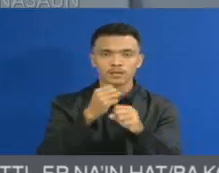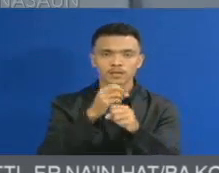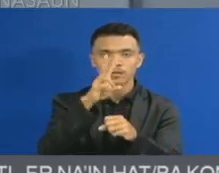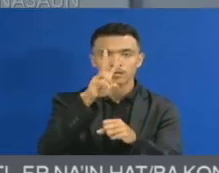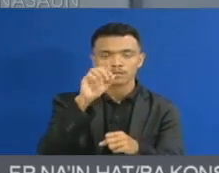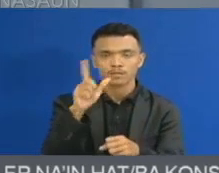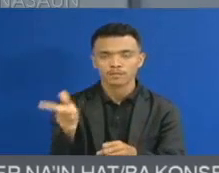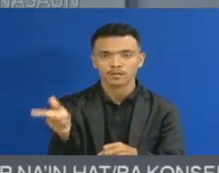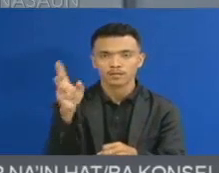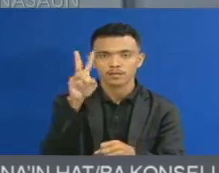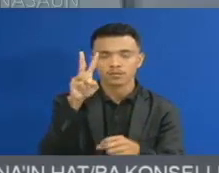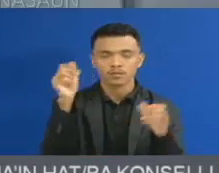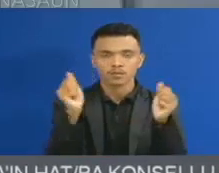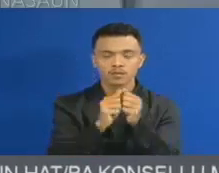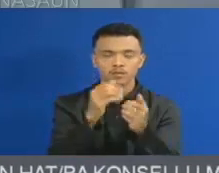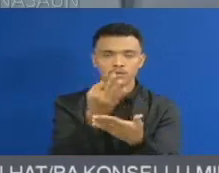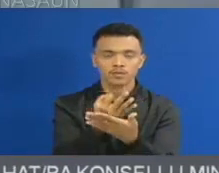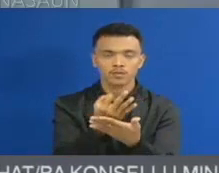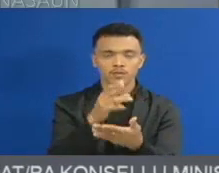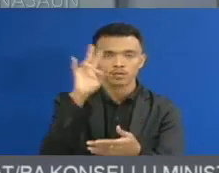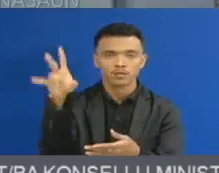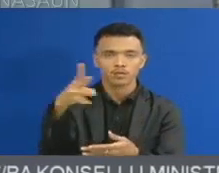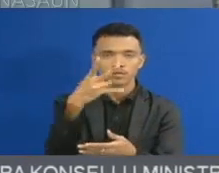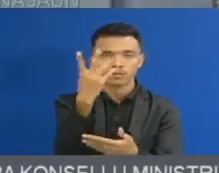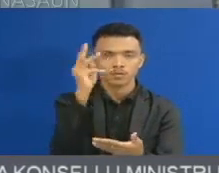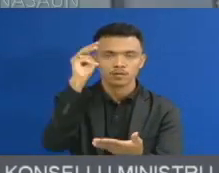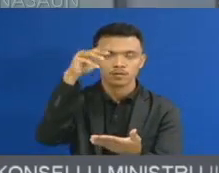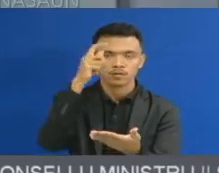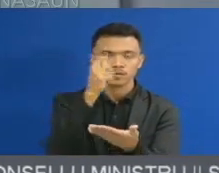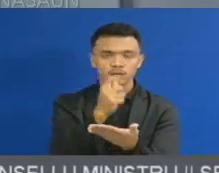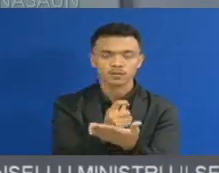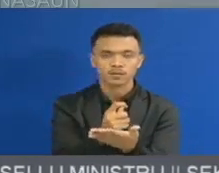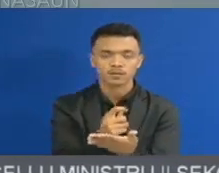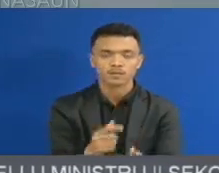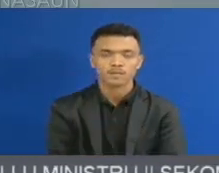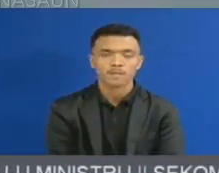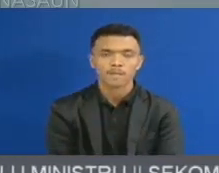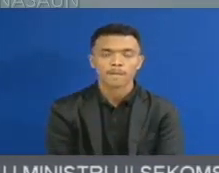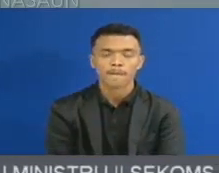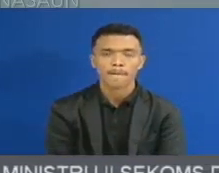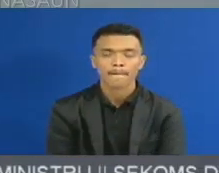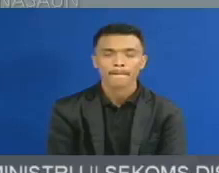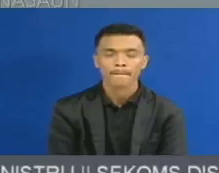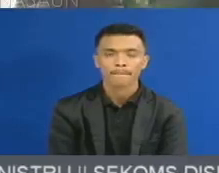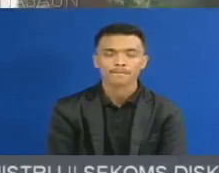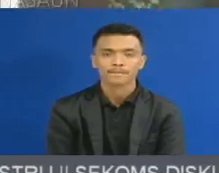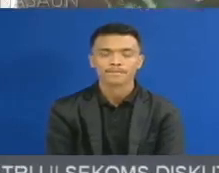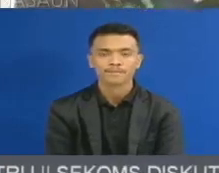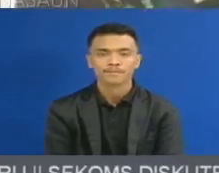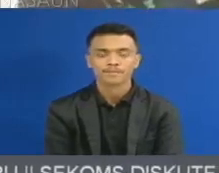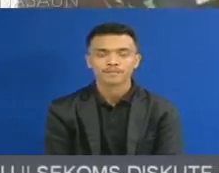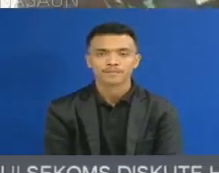rua. Orsamento dólar americano rihun sanolo resing hitu. Usi municipio Ainaru Napoleon Xavier Arteteli.